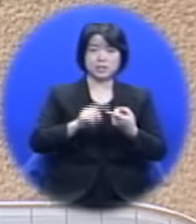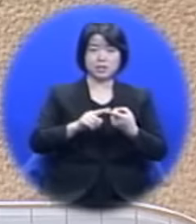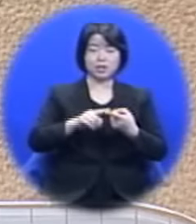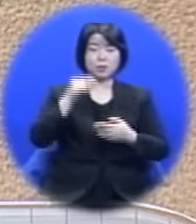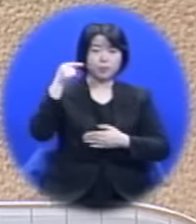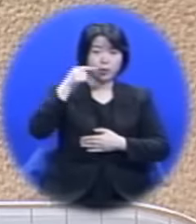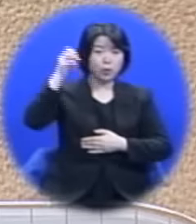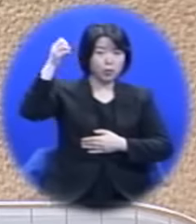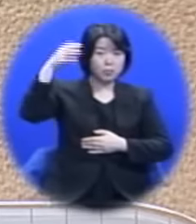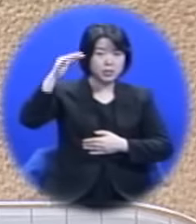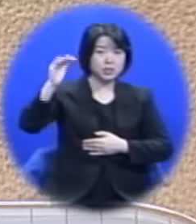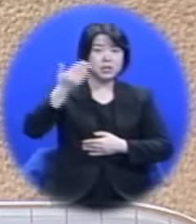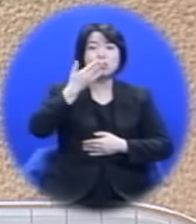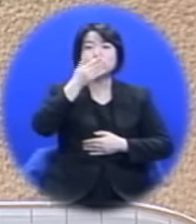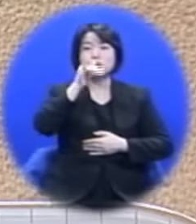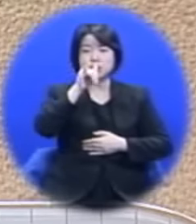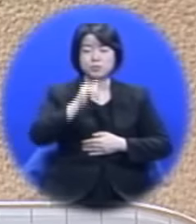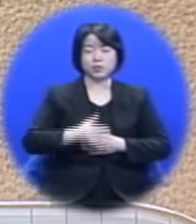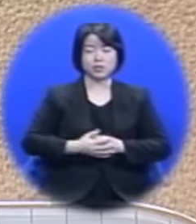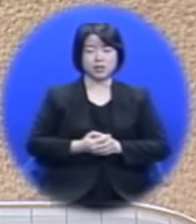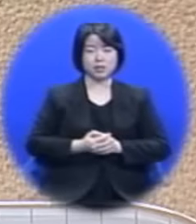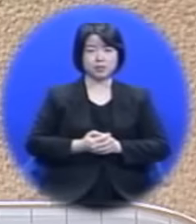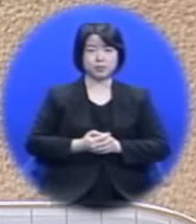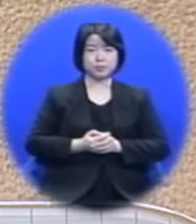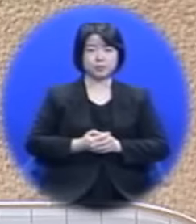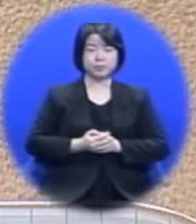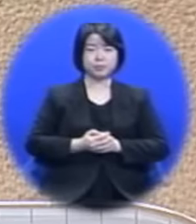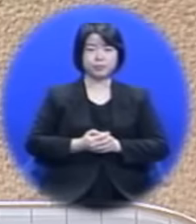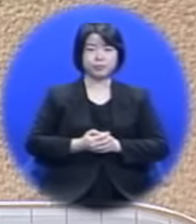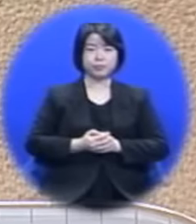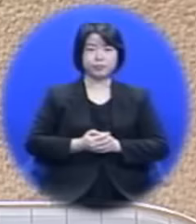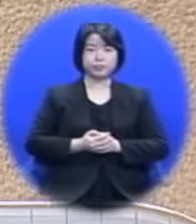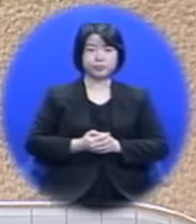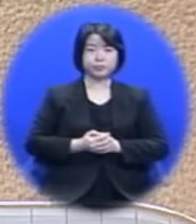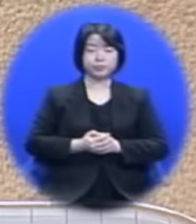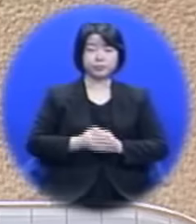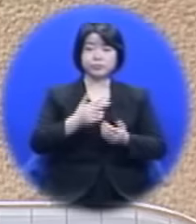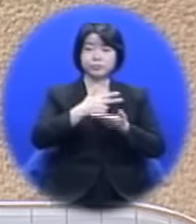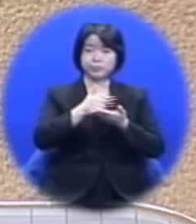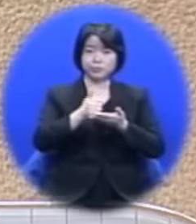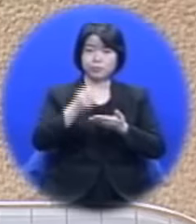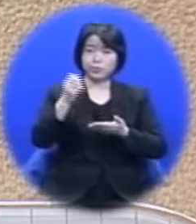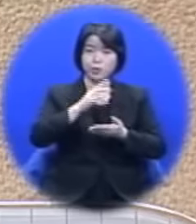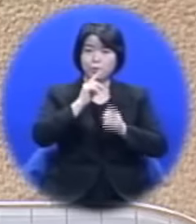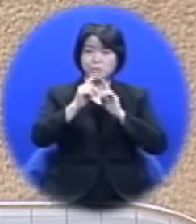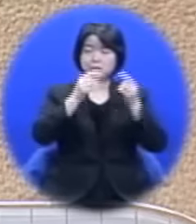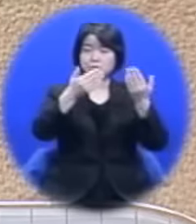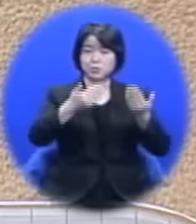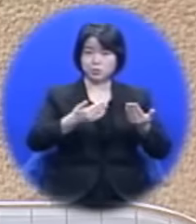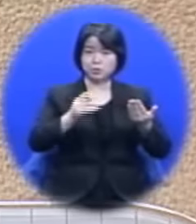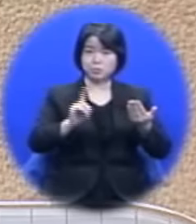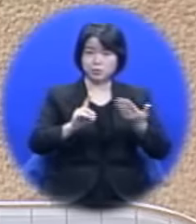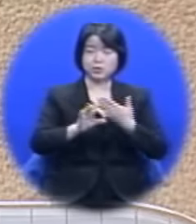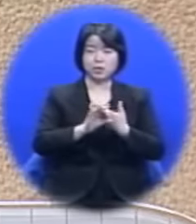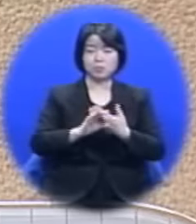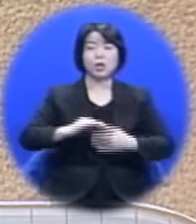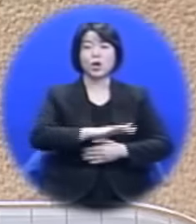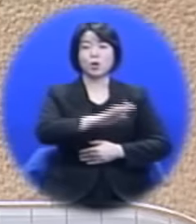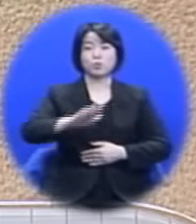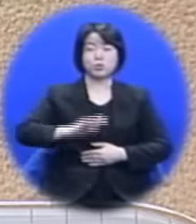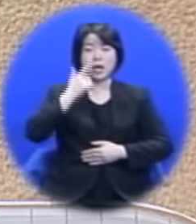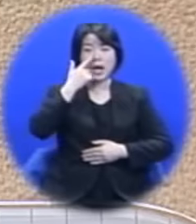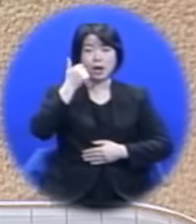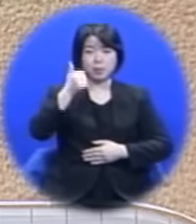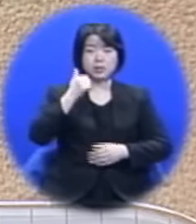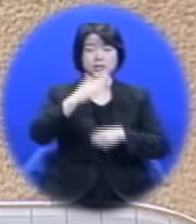소금이 빛이 될 수 있는 거지요 주님은 또 말씀하시기를 우리의 아버지